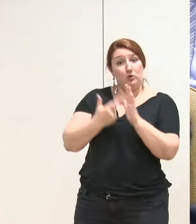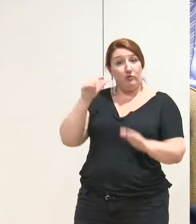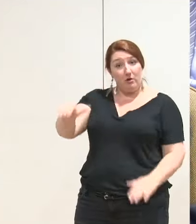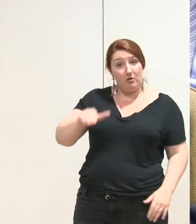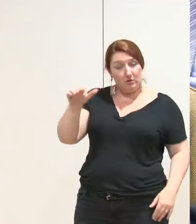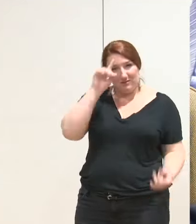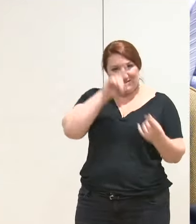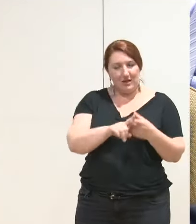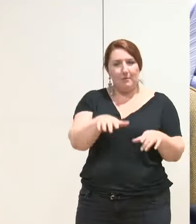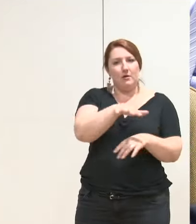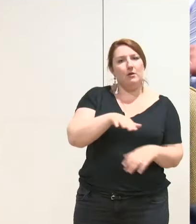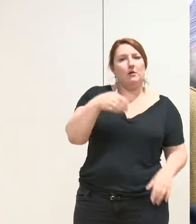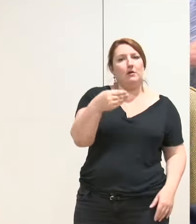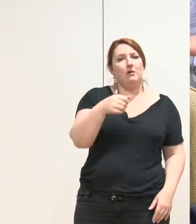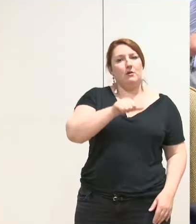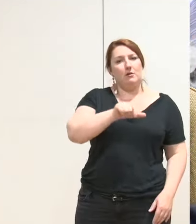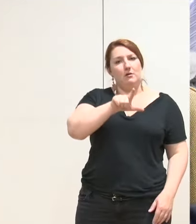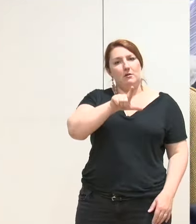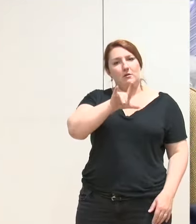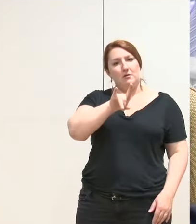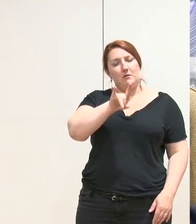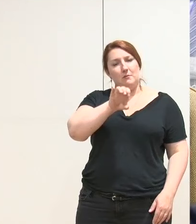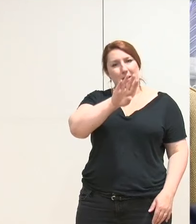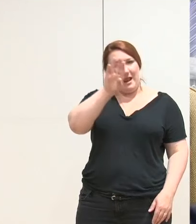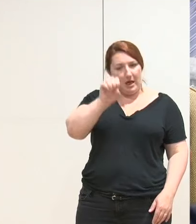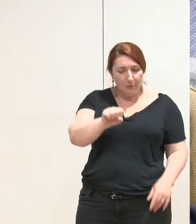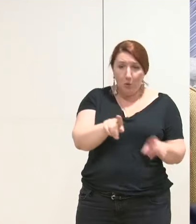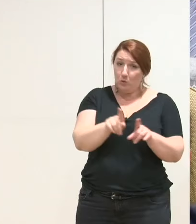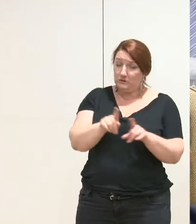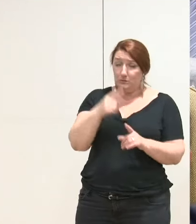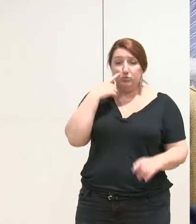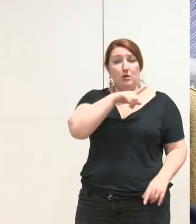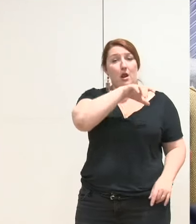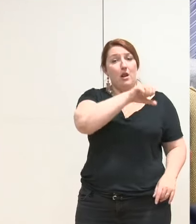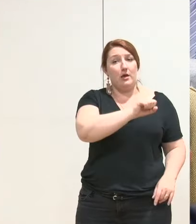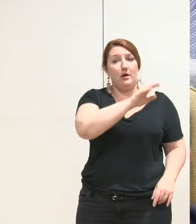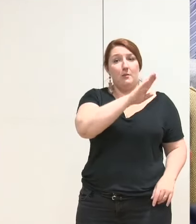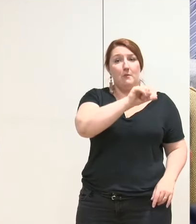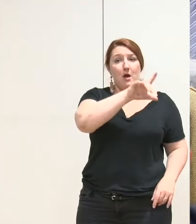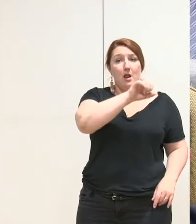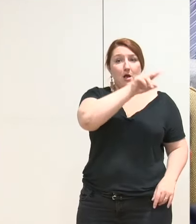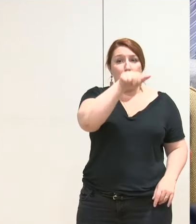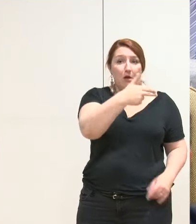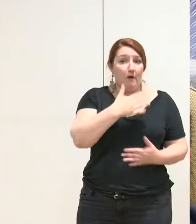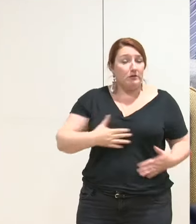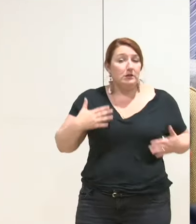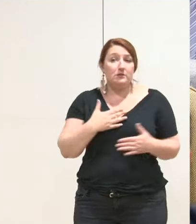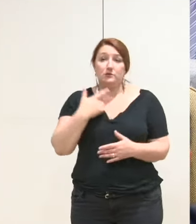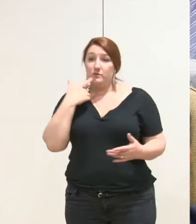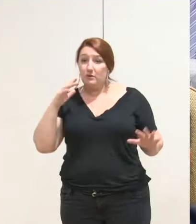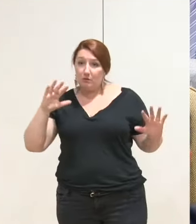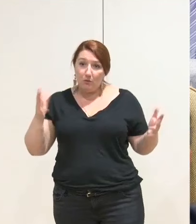Malherbe et puis pour les Baladins avec toute satisfaction alors nous ne voyons absolument pas comment en agissant